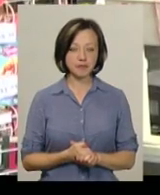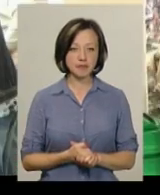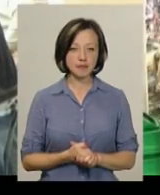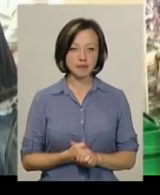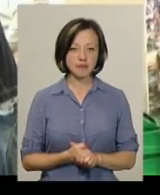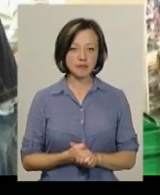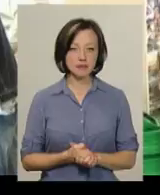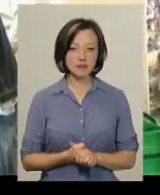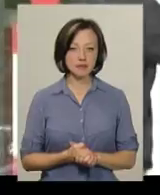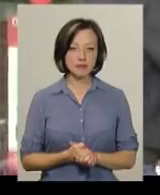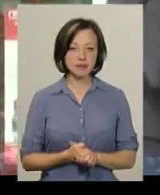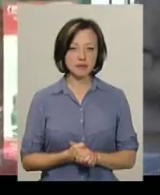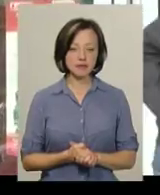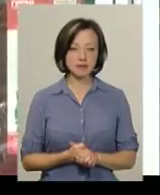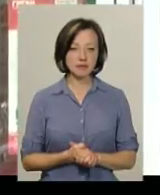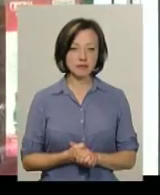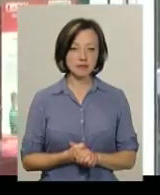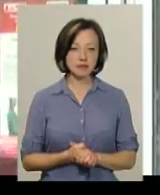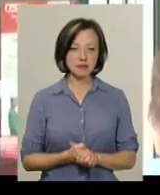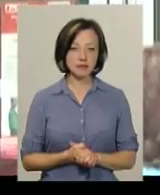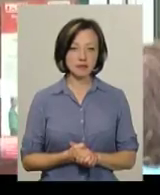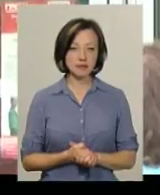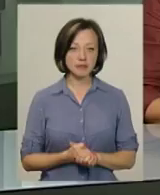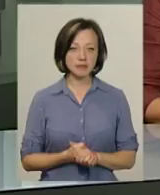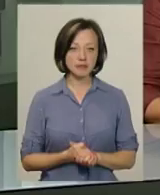Катерина Мартич, Олександр Базюк. Новини Поділля Центр.